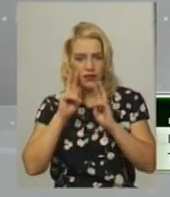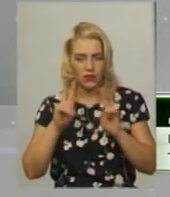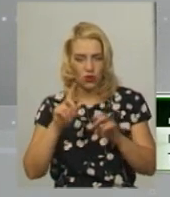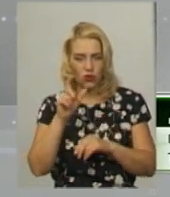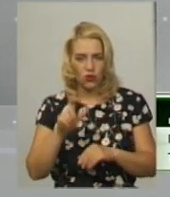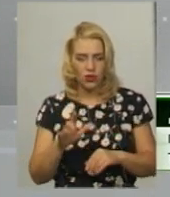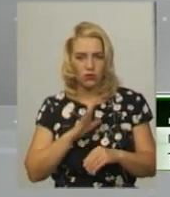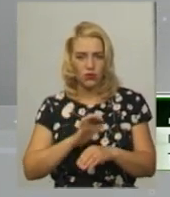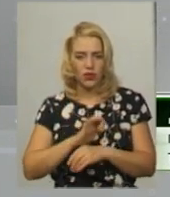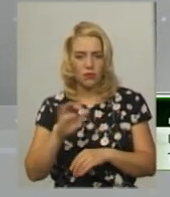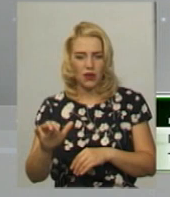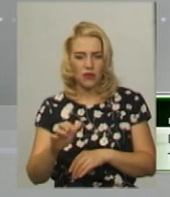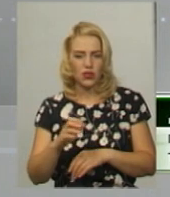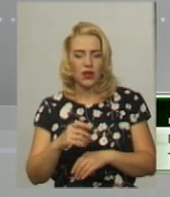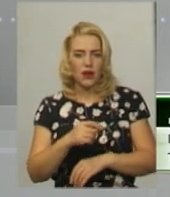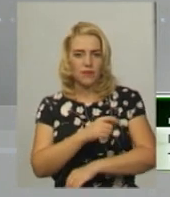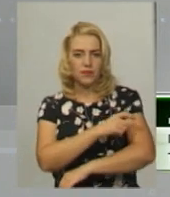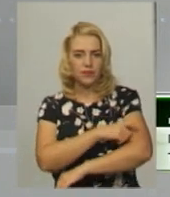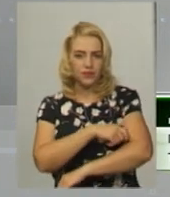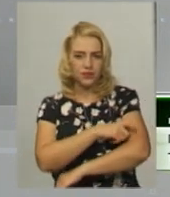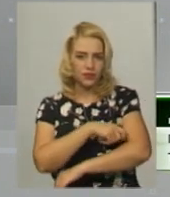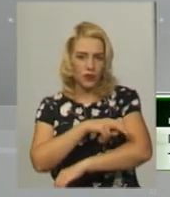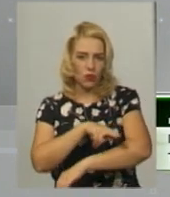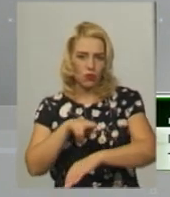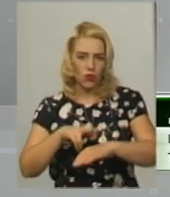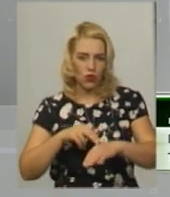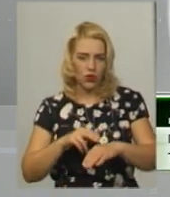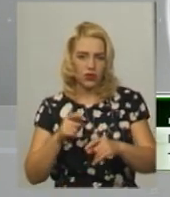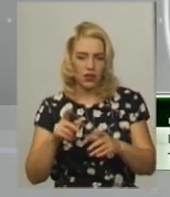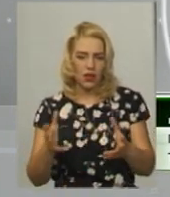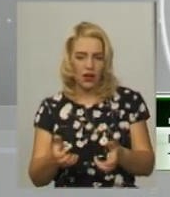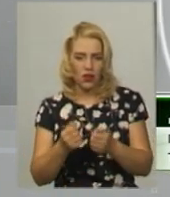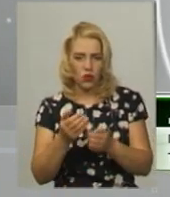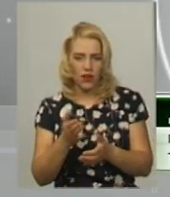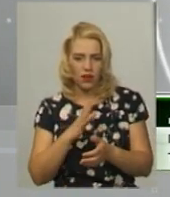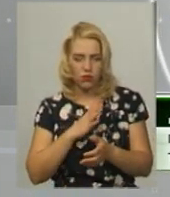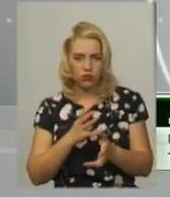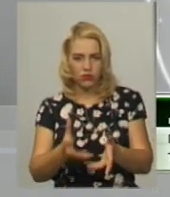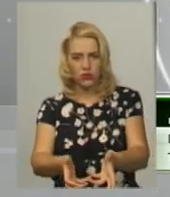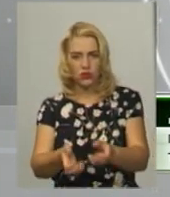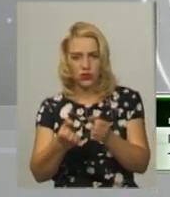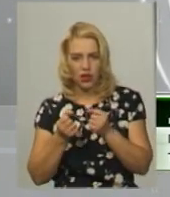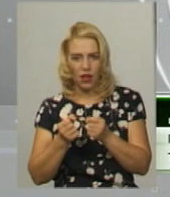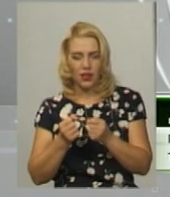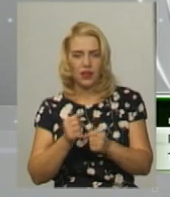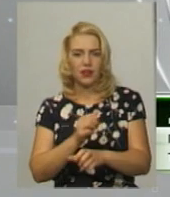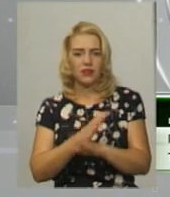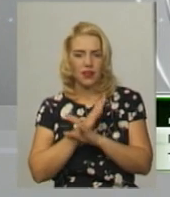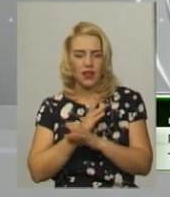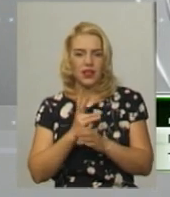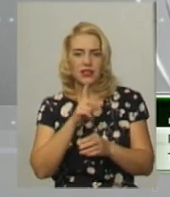направлено чергове відділення першої державної пожежно-рятувальної частини. Рятувальникам було здійснено діставання тіла за допомогою човна